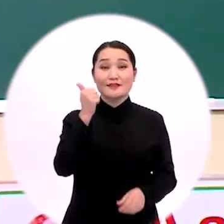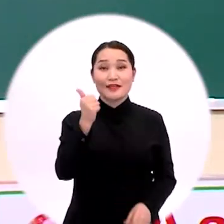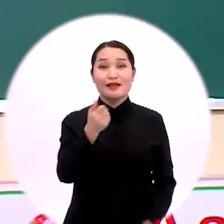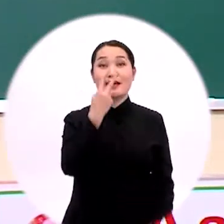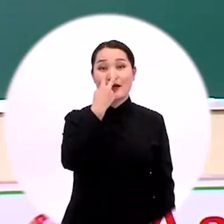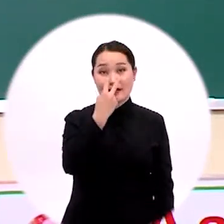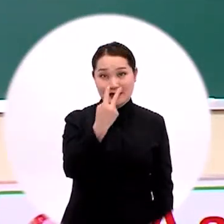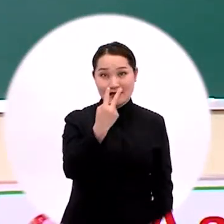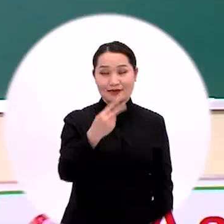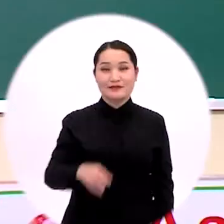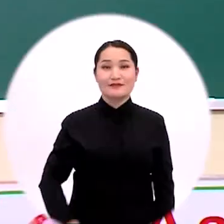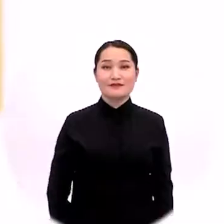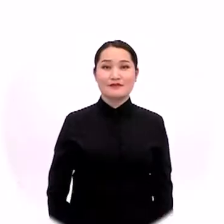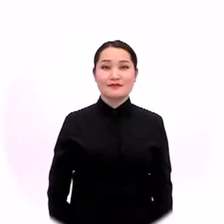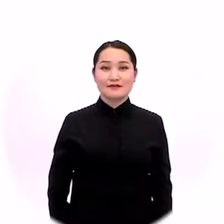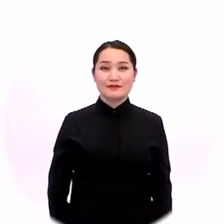сайтар ажиглаарай.